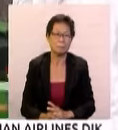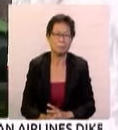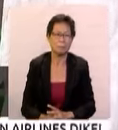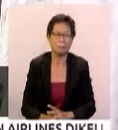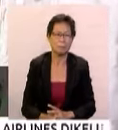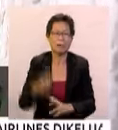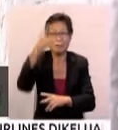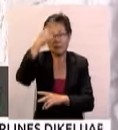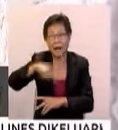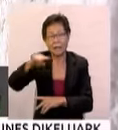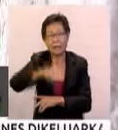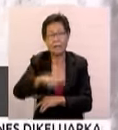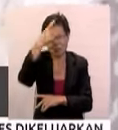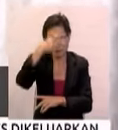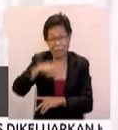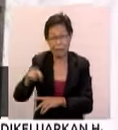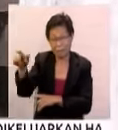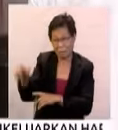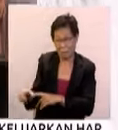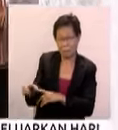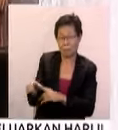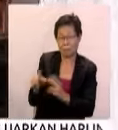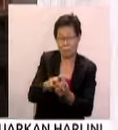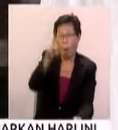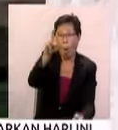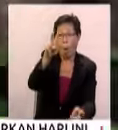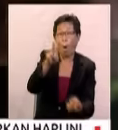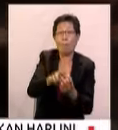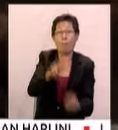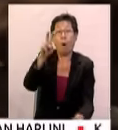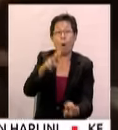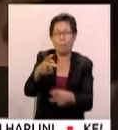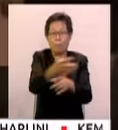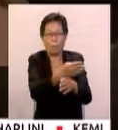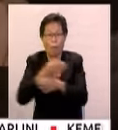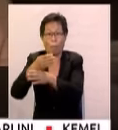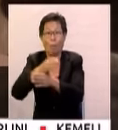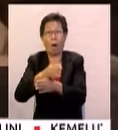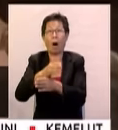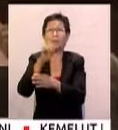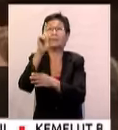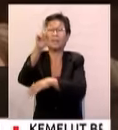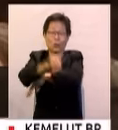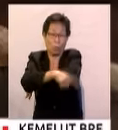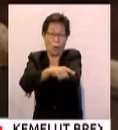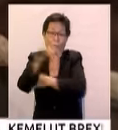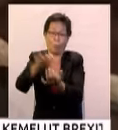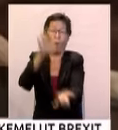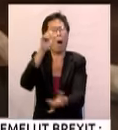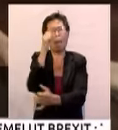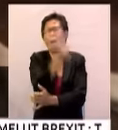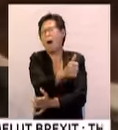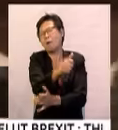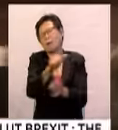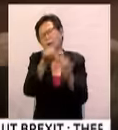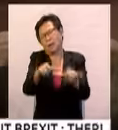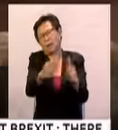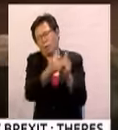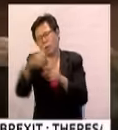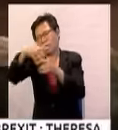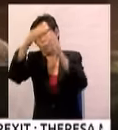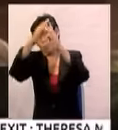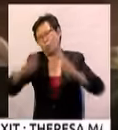Di Thailand, kanatip Nasib mengejutkan orang ramai dengan memelihara seekor buaya dan membiarkan haiwan itu tinggal bersama di